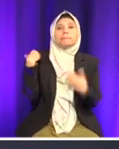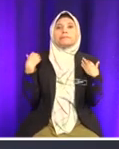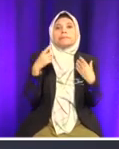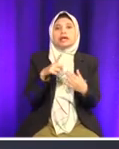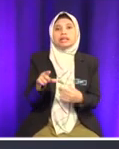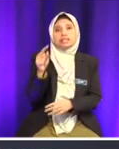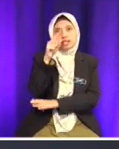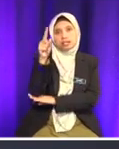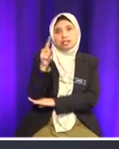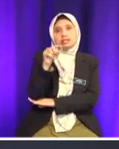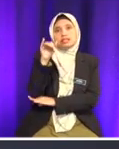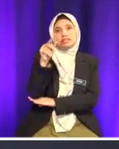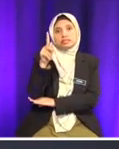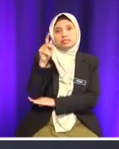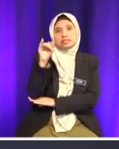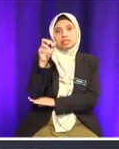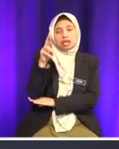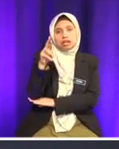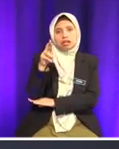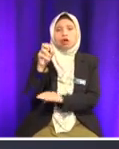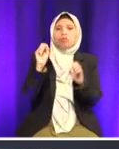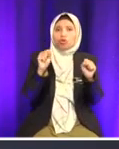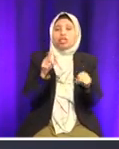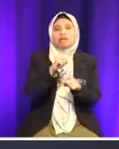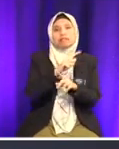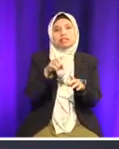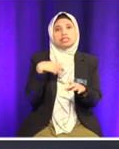amalan-amalan lain yang boleh kita buat